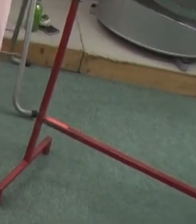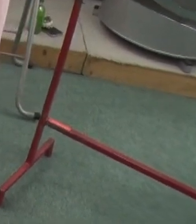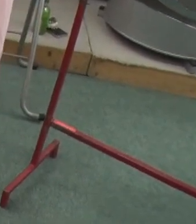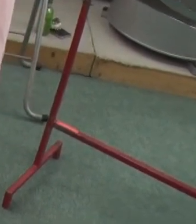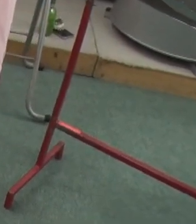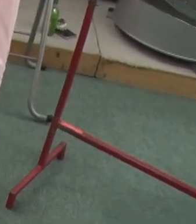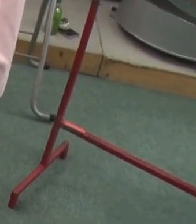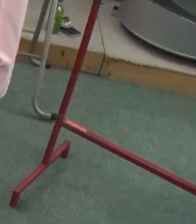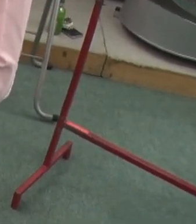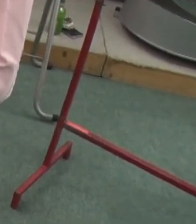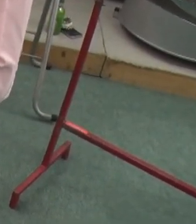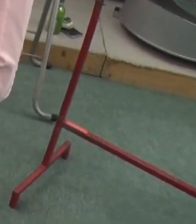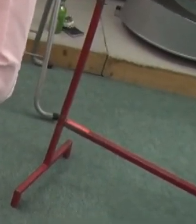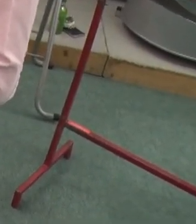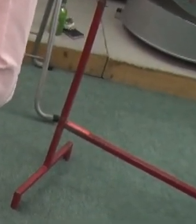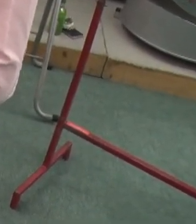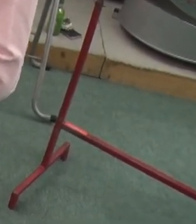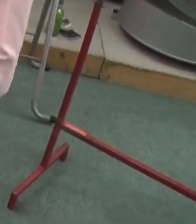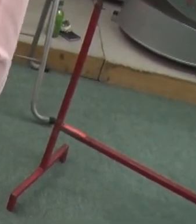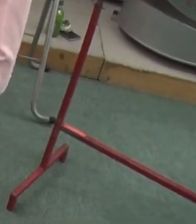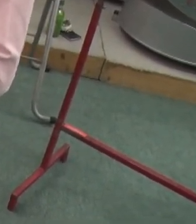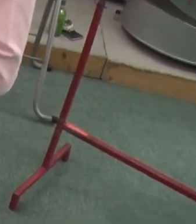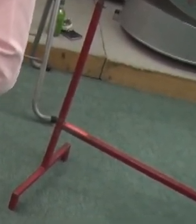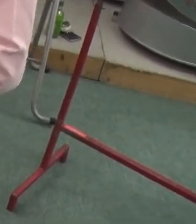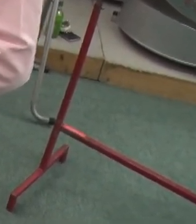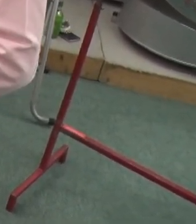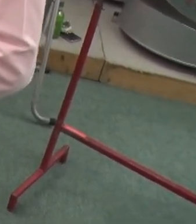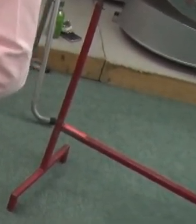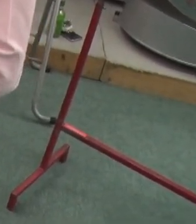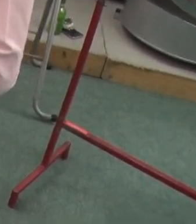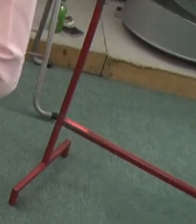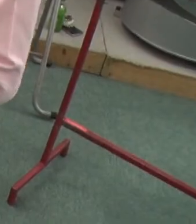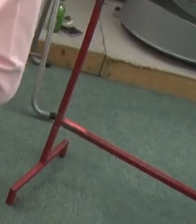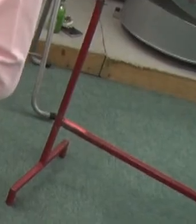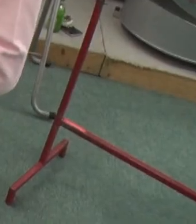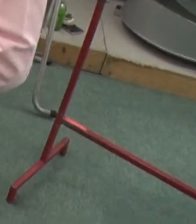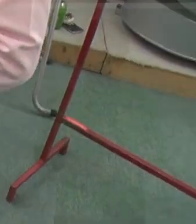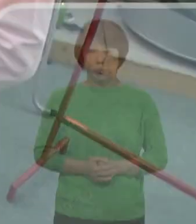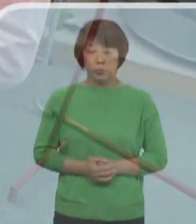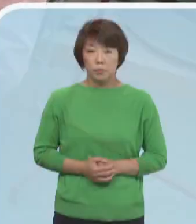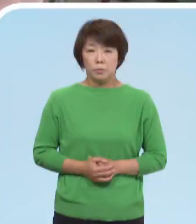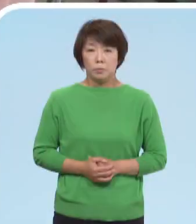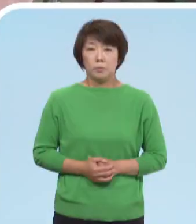で、ら、ドシラシド、ヒドシ。